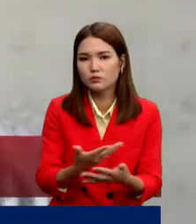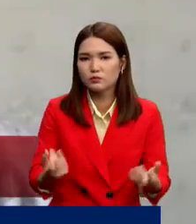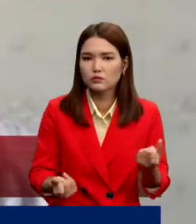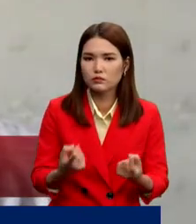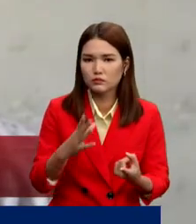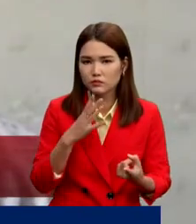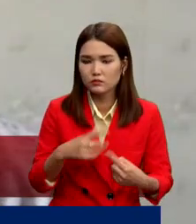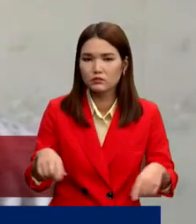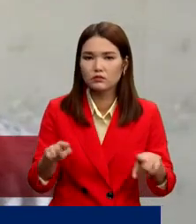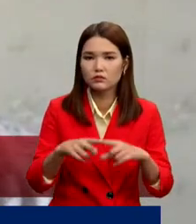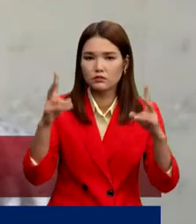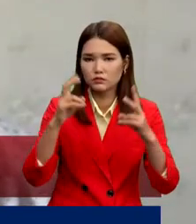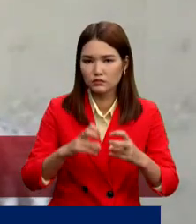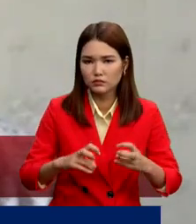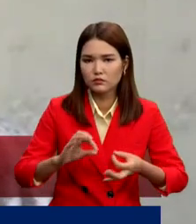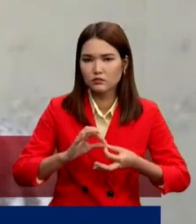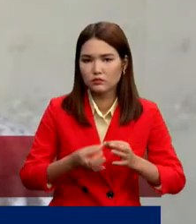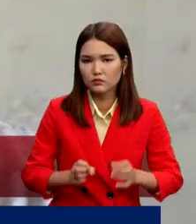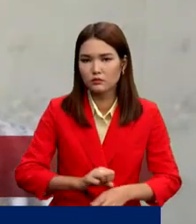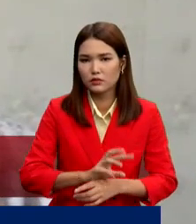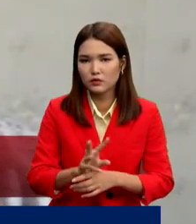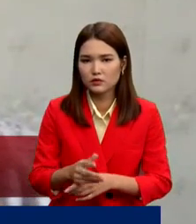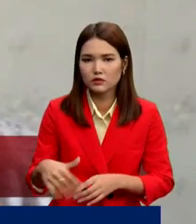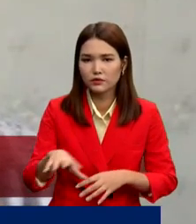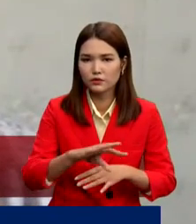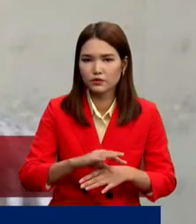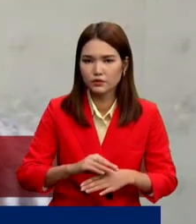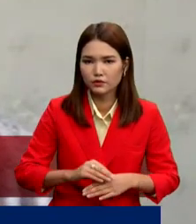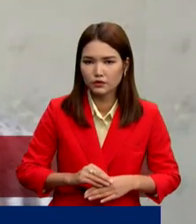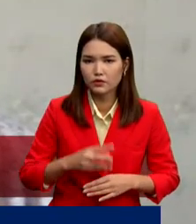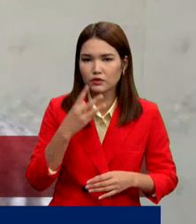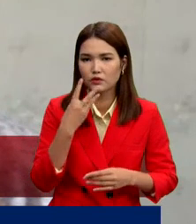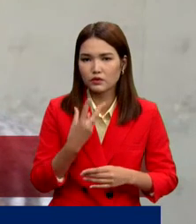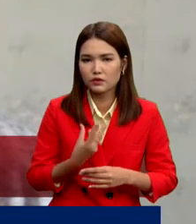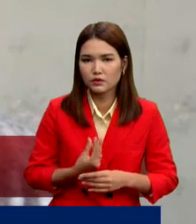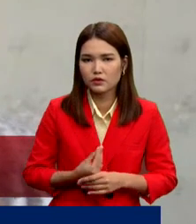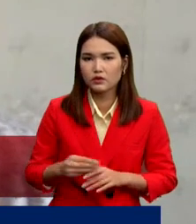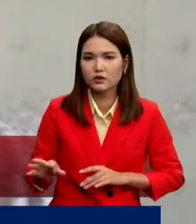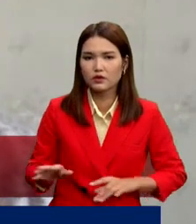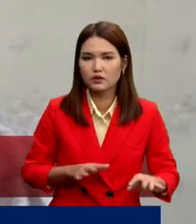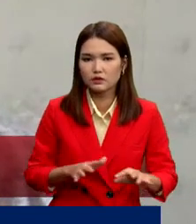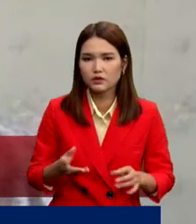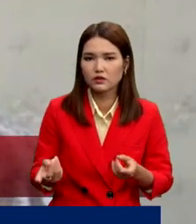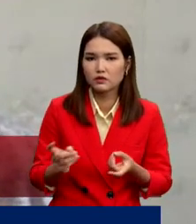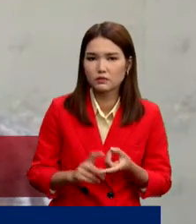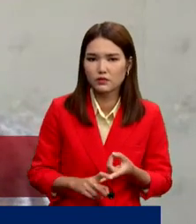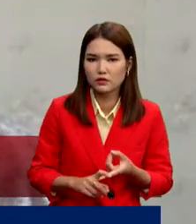тұрған жоқ. Мен жалғыз мен емес, біз бәрі мұқият тексердік. Осы 107 ауырым менде Құдайға шүкір бірде біреу жоқ екен.